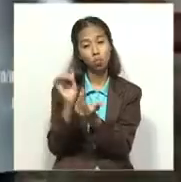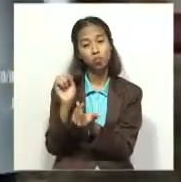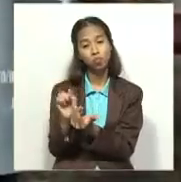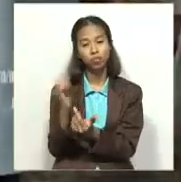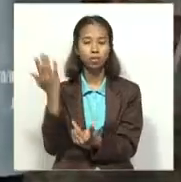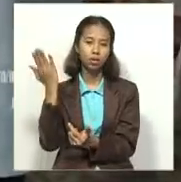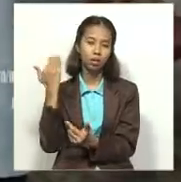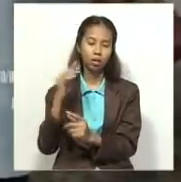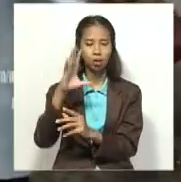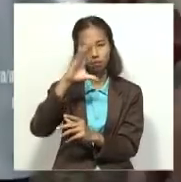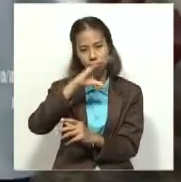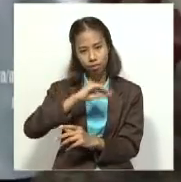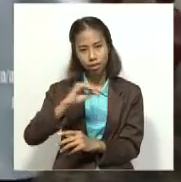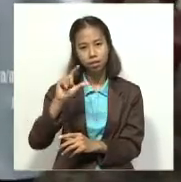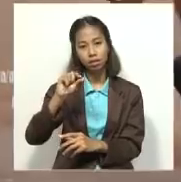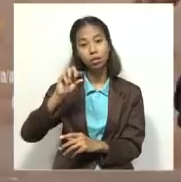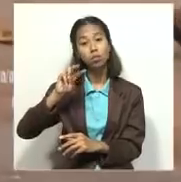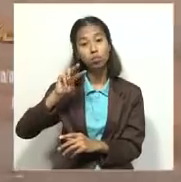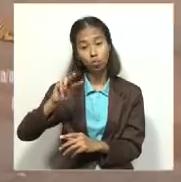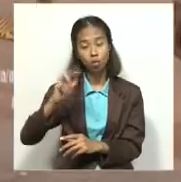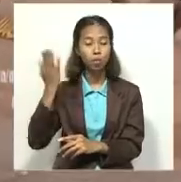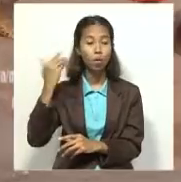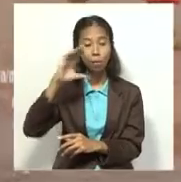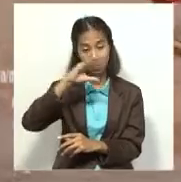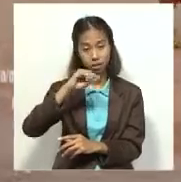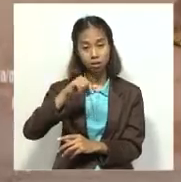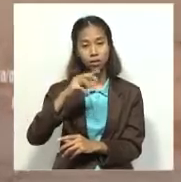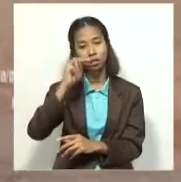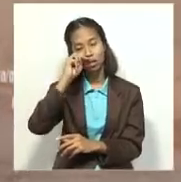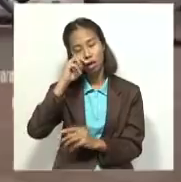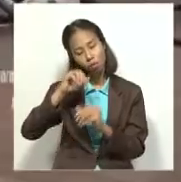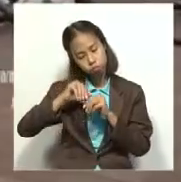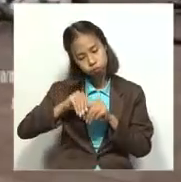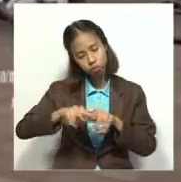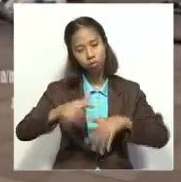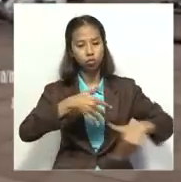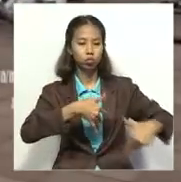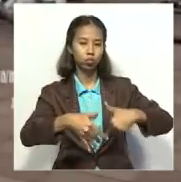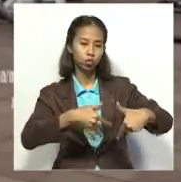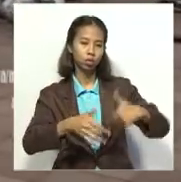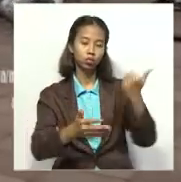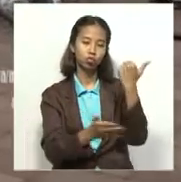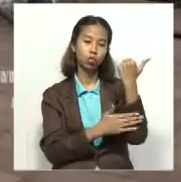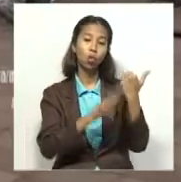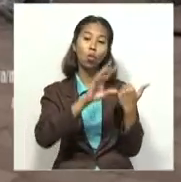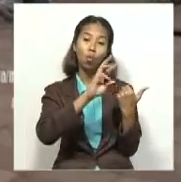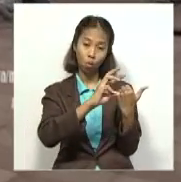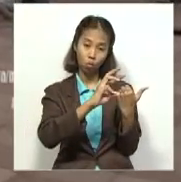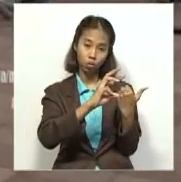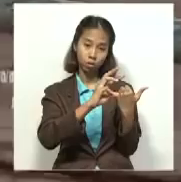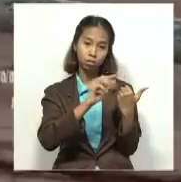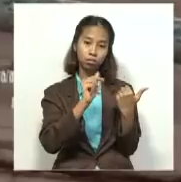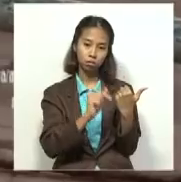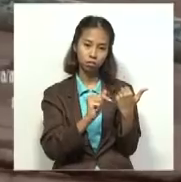ต่เมื่อเวลา 22 นาฬิกาของคืนที่ผ่านมานะคะน้ำได้ไหลเข้าท่วมชุมชนจอมมณีซอย6เขตเทศบ